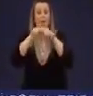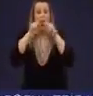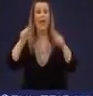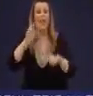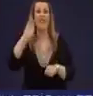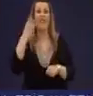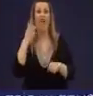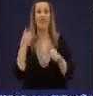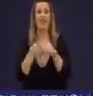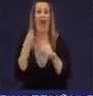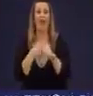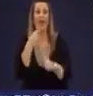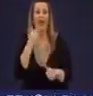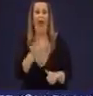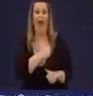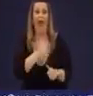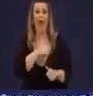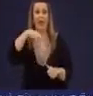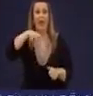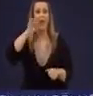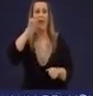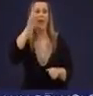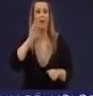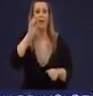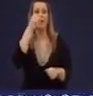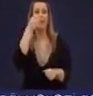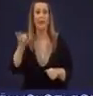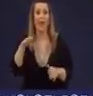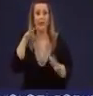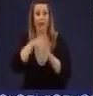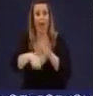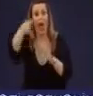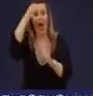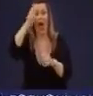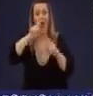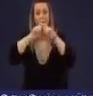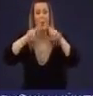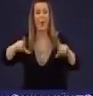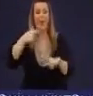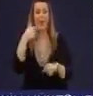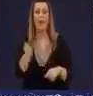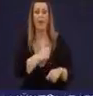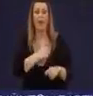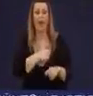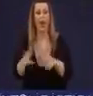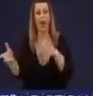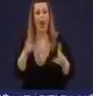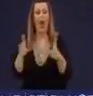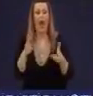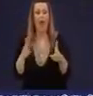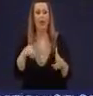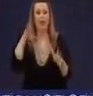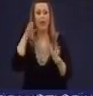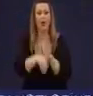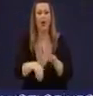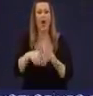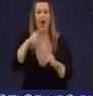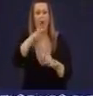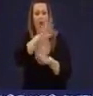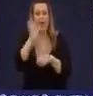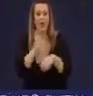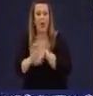həmin dövrdə SSR-nin bir sıra mühüm ali hərbi məktəblərinə zabit kadr hazırlığı ilə bağlı milli kadrların